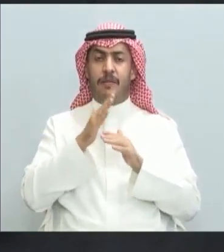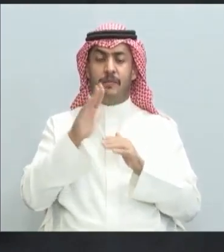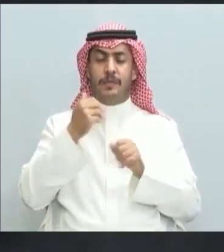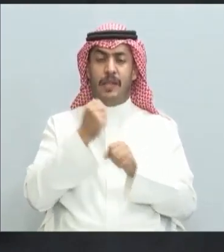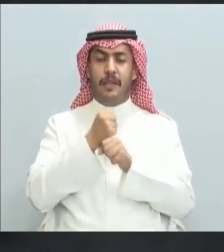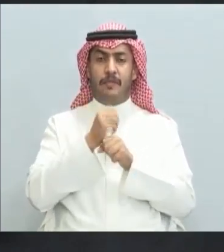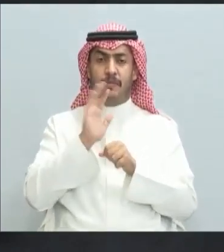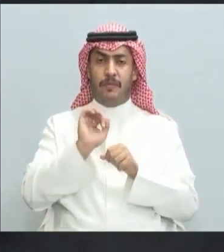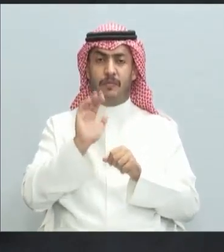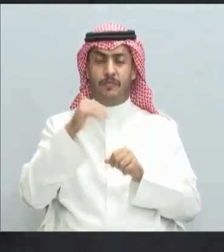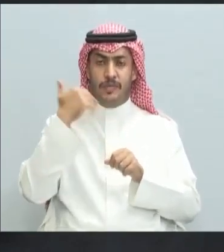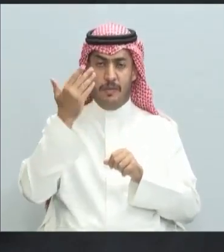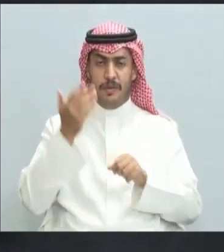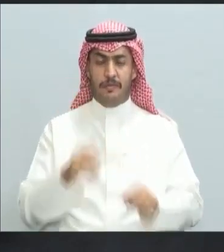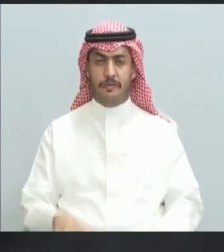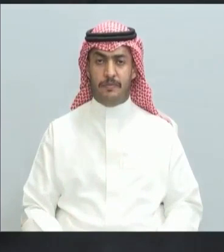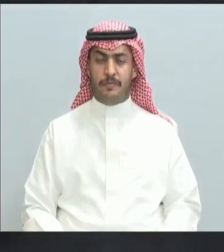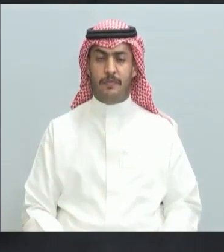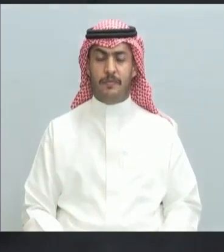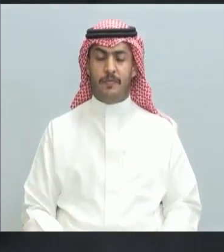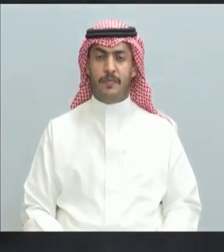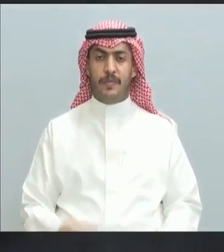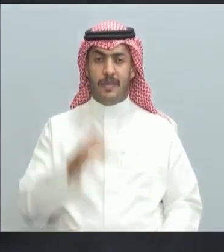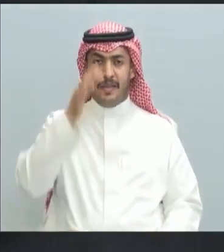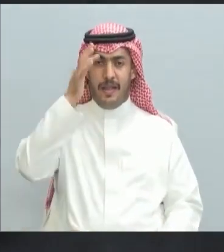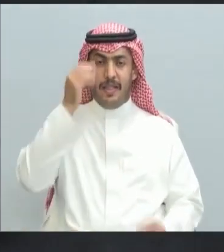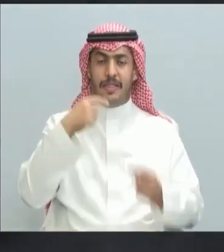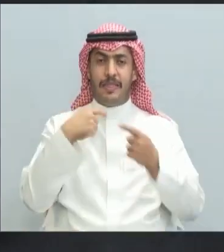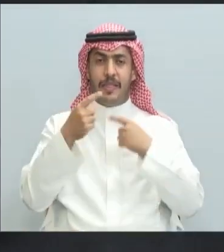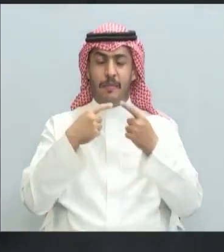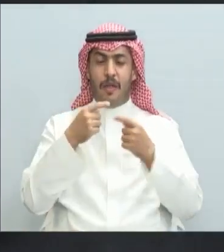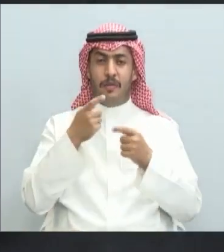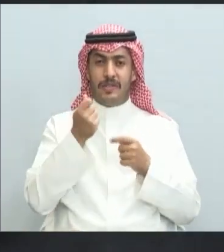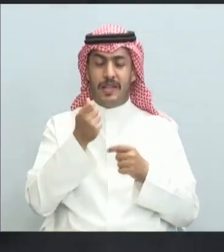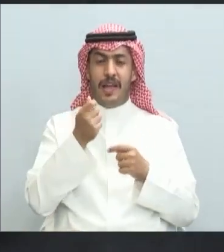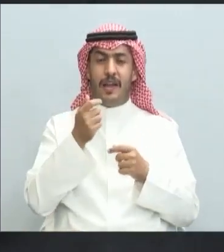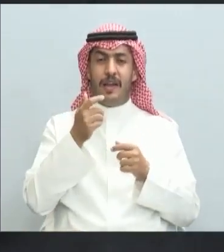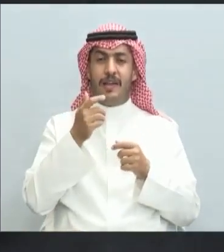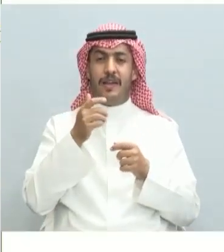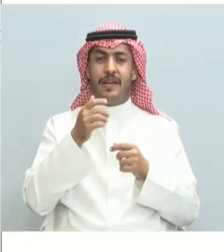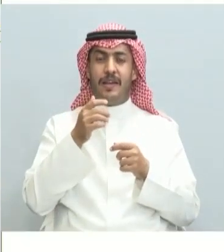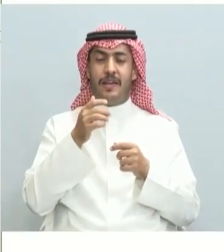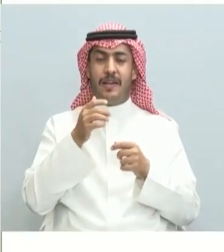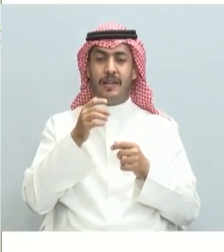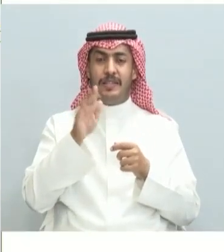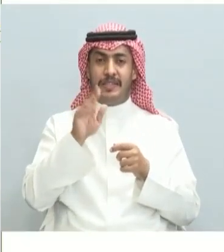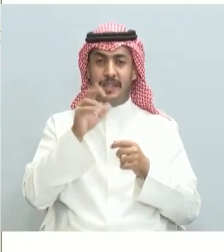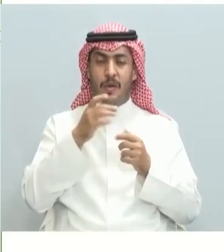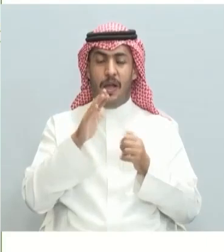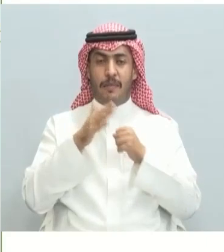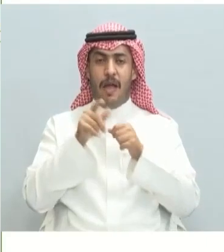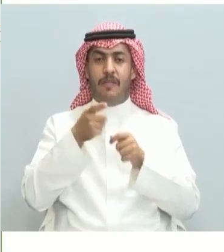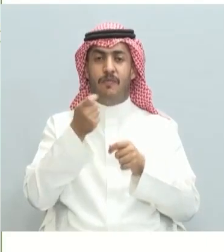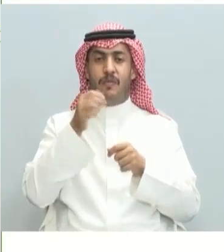استخدامها في المستقبل لكن عند تبادل السلع والخدمات هنا فقط استخدم القيمه